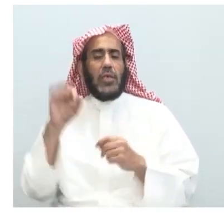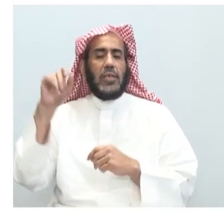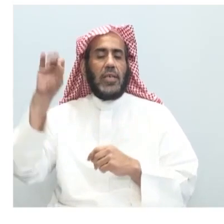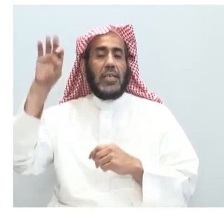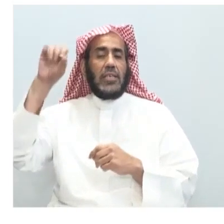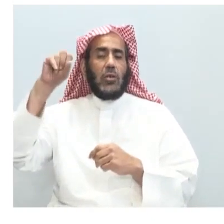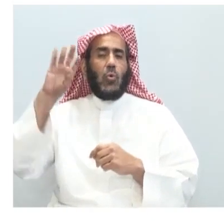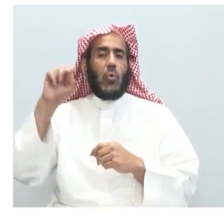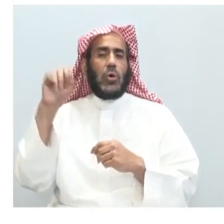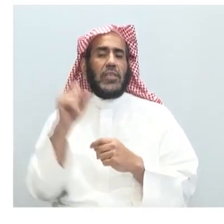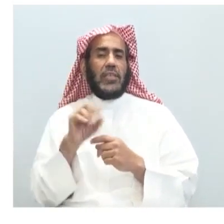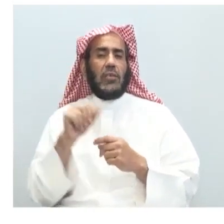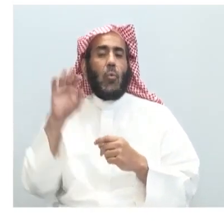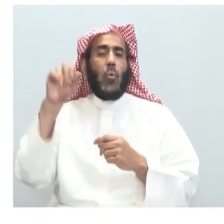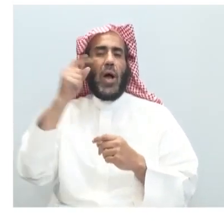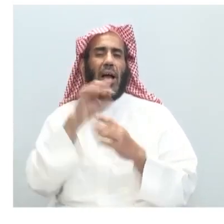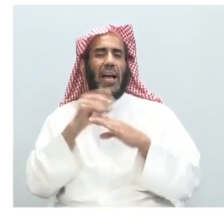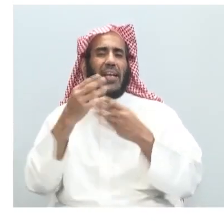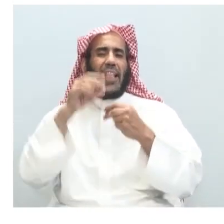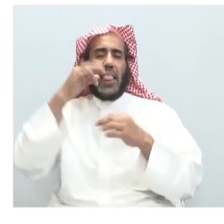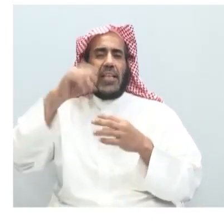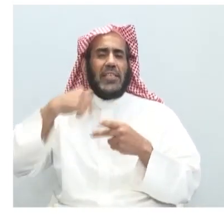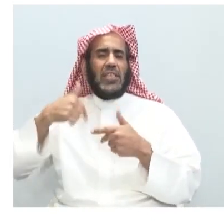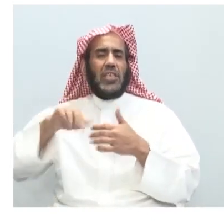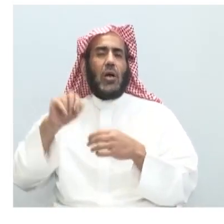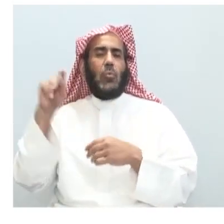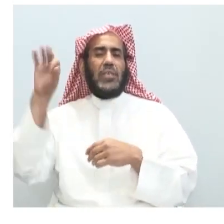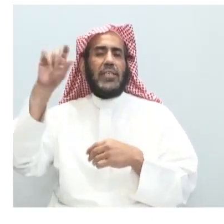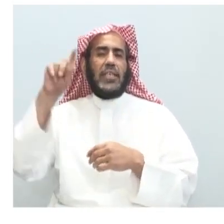الجليكوجين والنشاء والسيليلوز